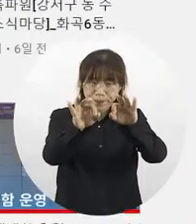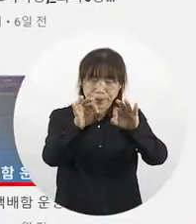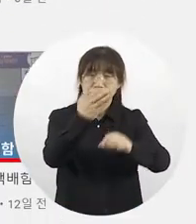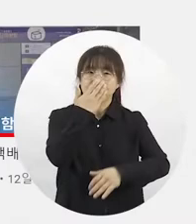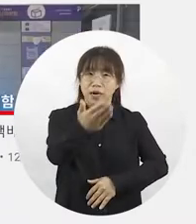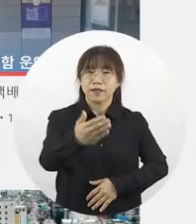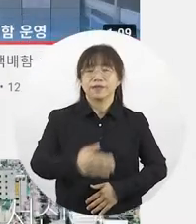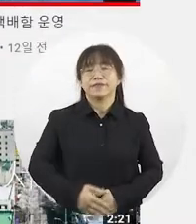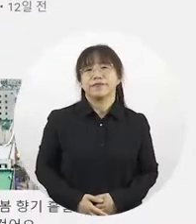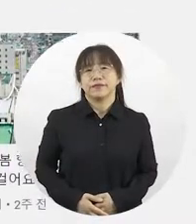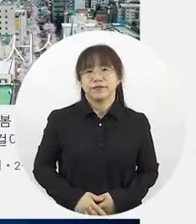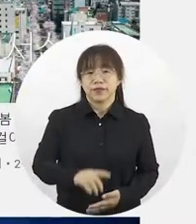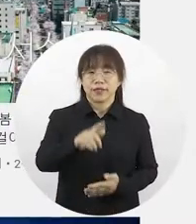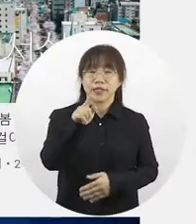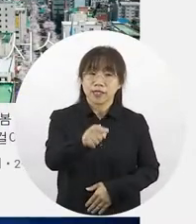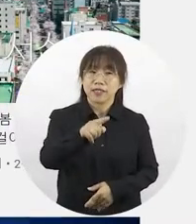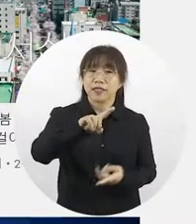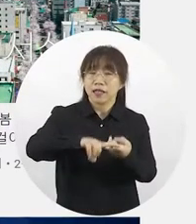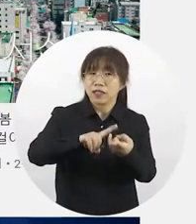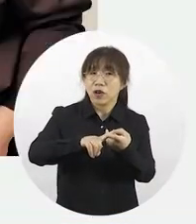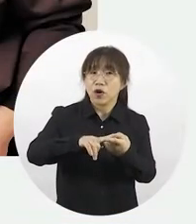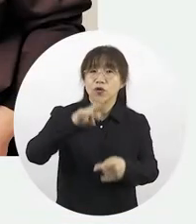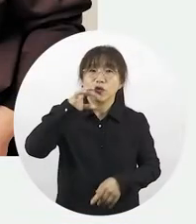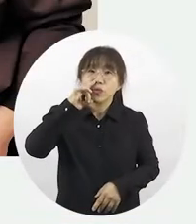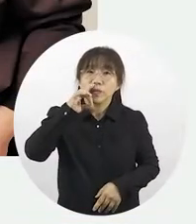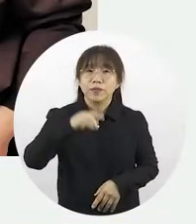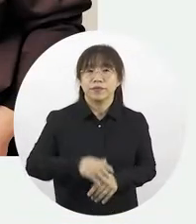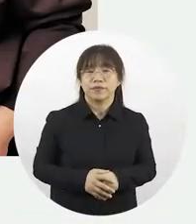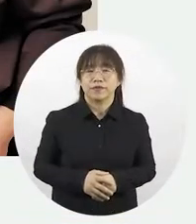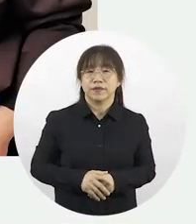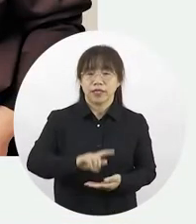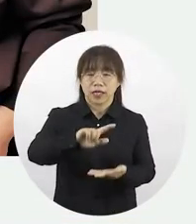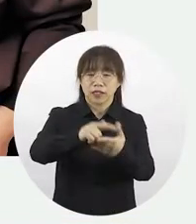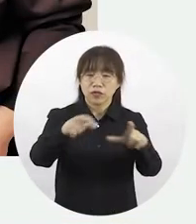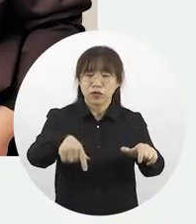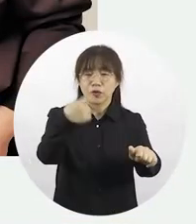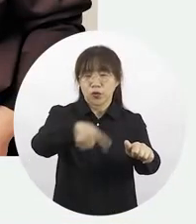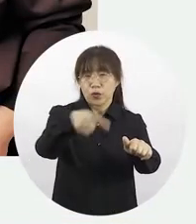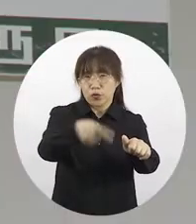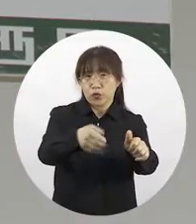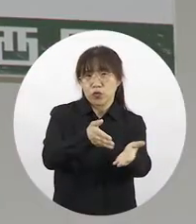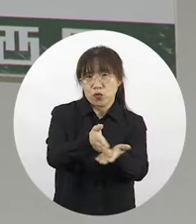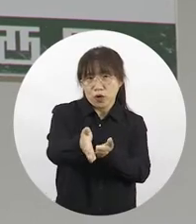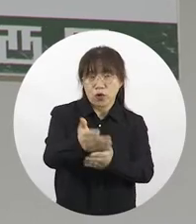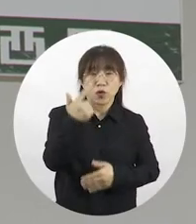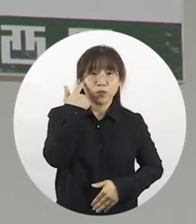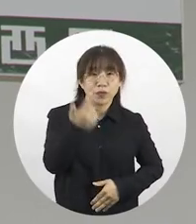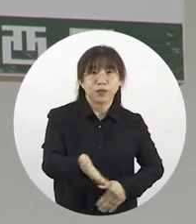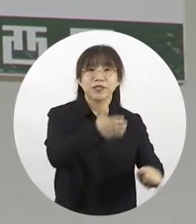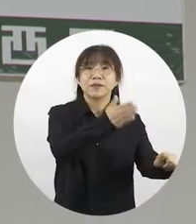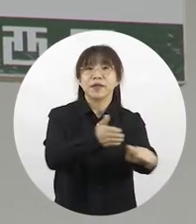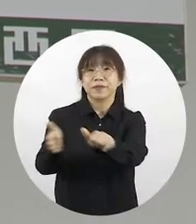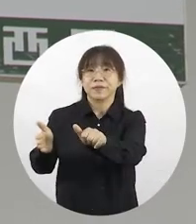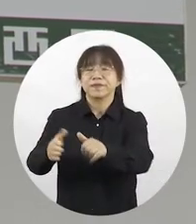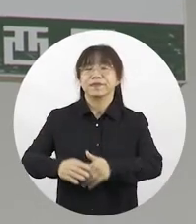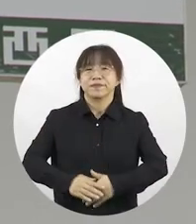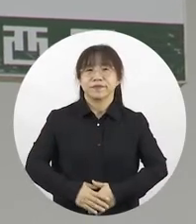없이 시청할 수 있습니다. 강좌에 대한 보다 자세한 사항은 강서구청 교육지원과로 문의하면 됩니다.